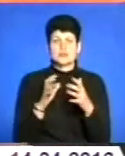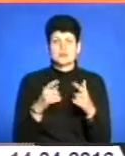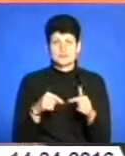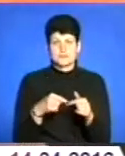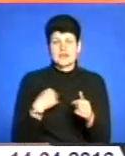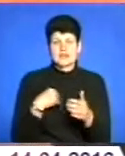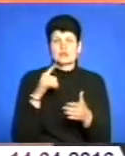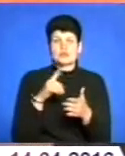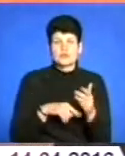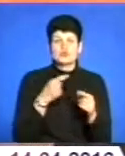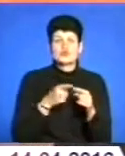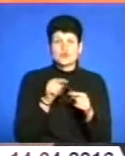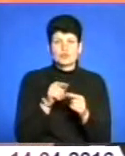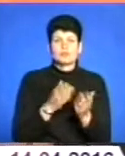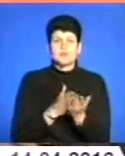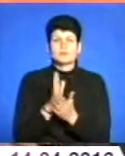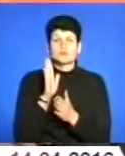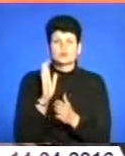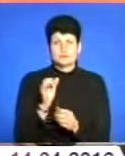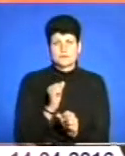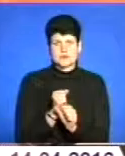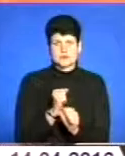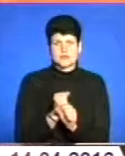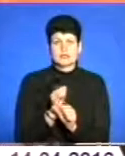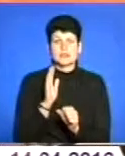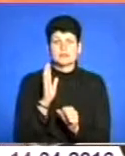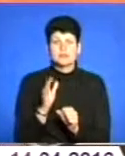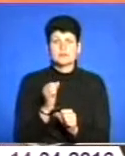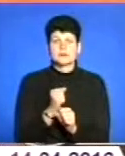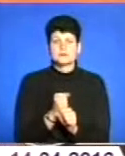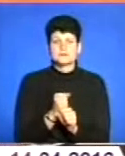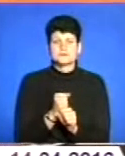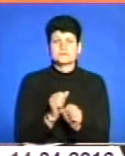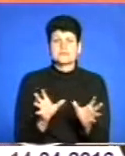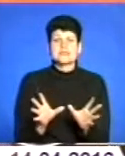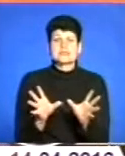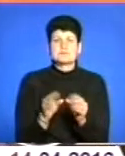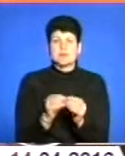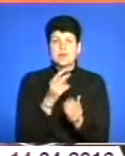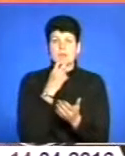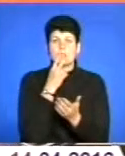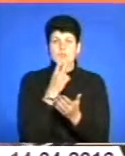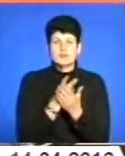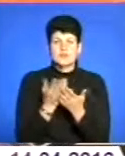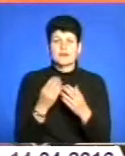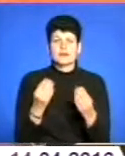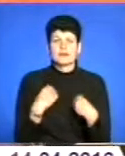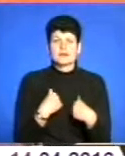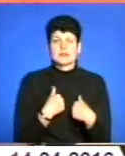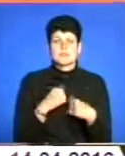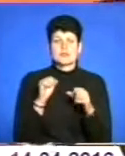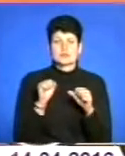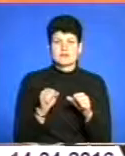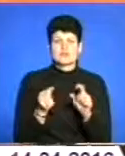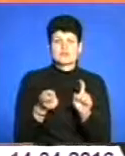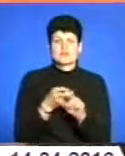що в цьому напрямку ми будемо працювати і будемо напрацьовувати спільне бачення, яке дасть нам можливість залучити